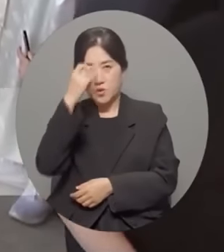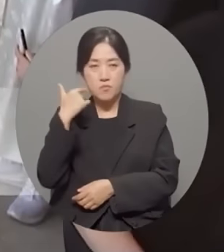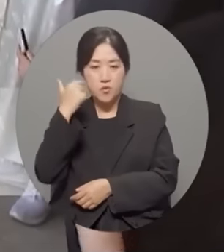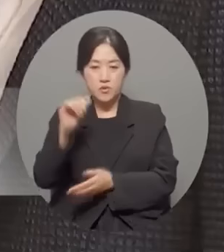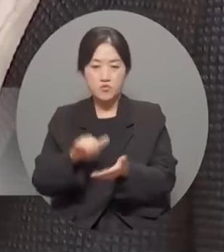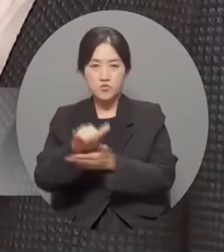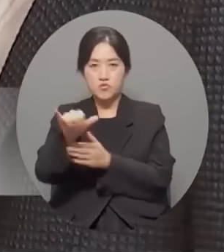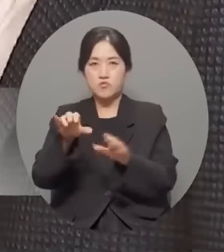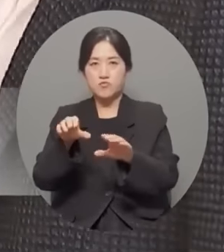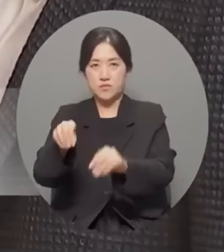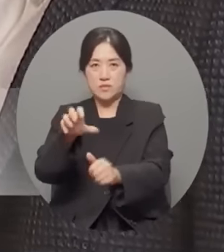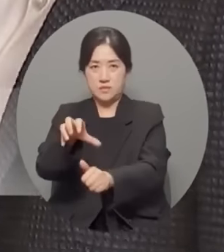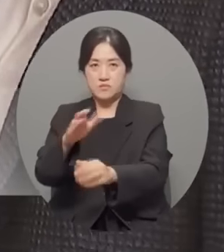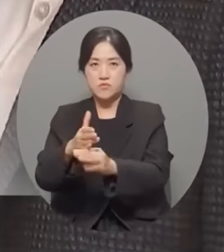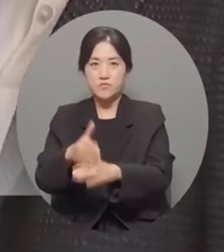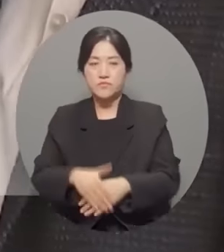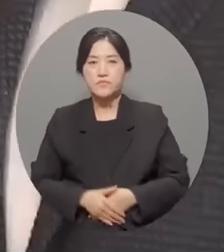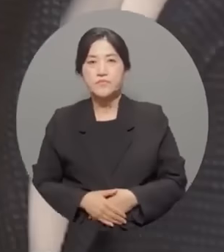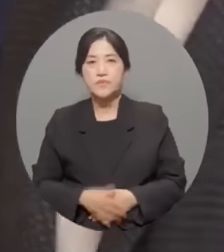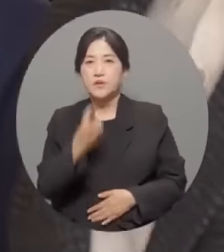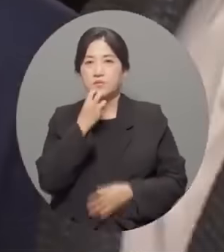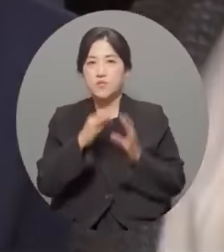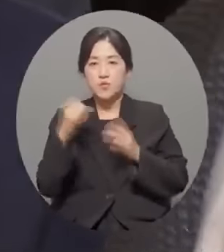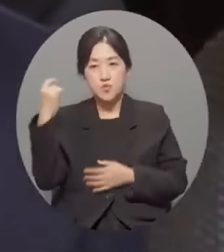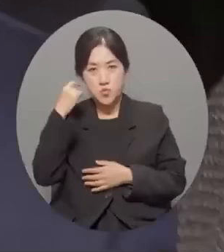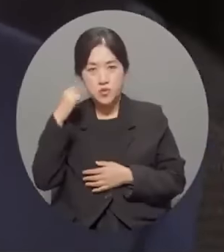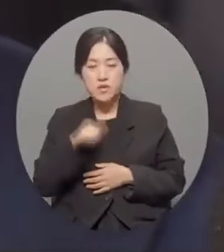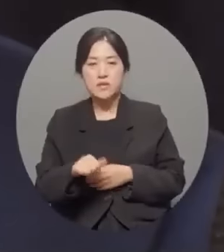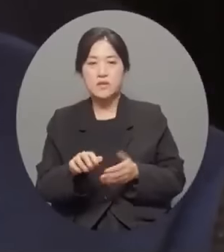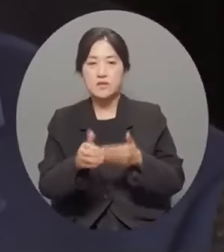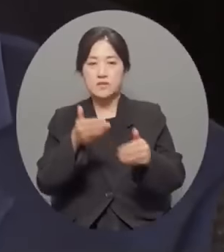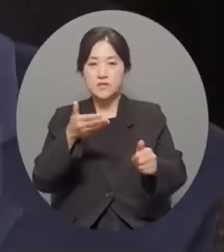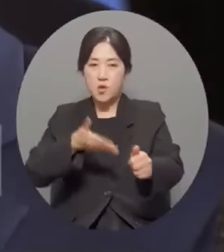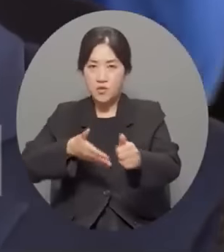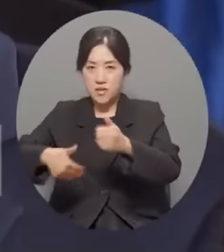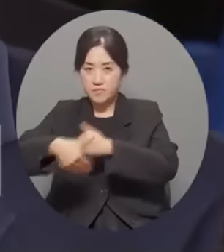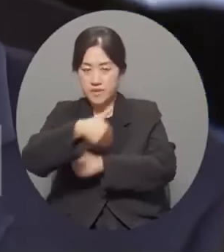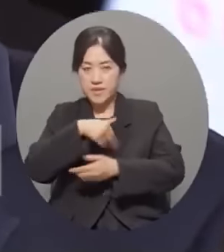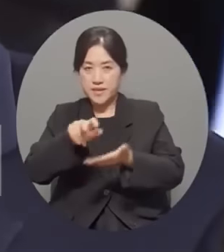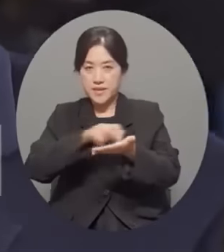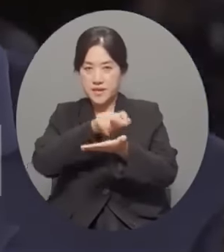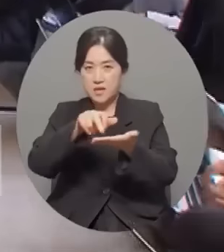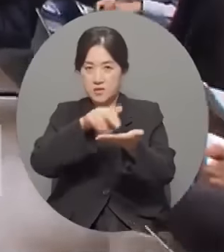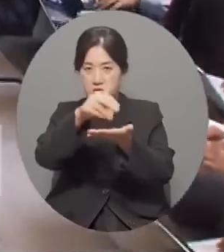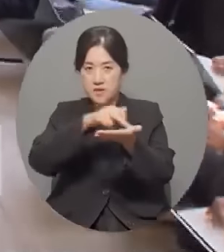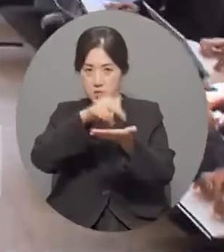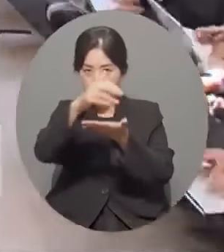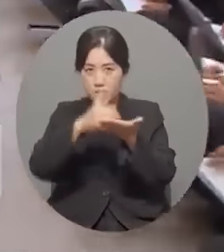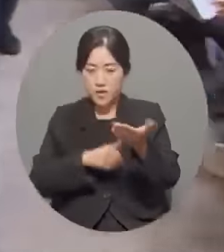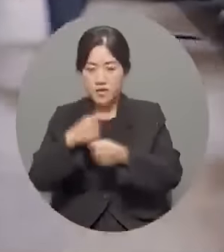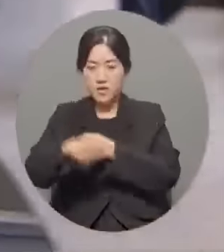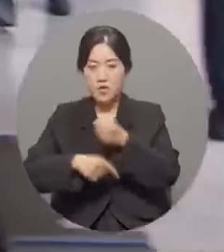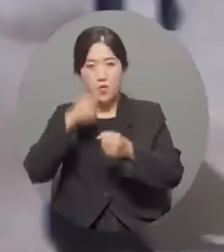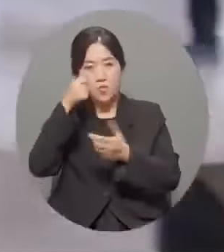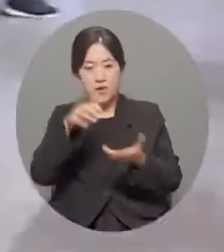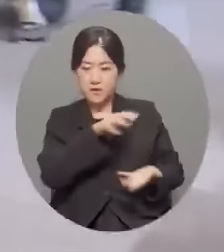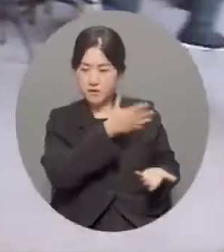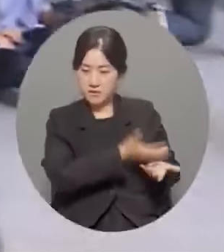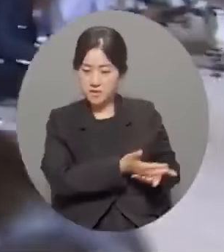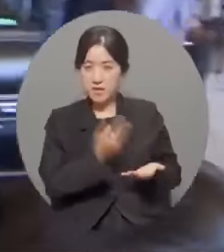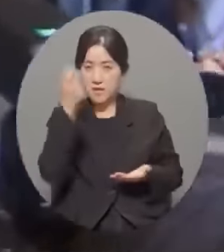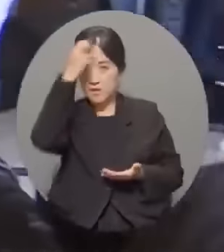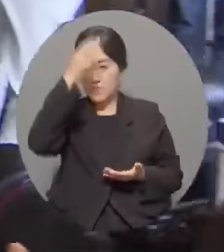출국 정지시켰습니다. 서울의 소리 측은 이런 청탁 정황이 담긴 카카오톡 대화 자료 1년 5개월치는 검찰에